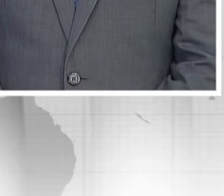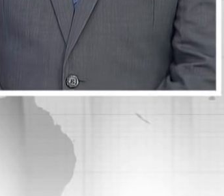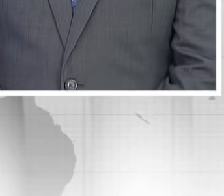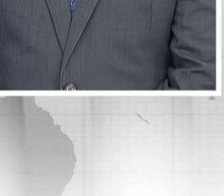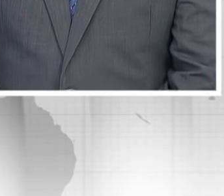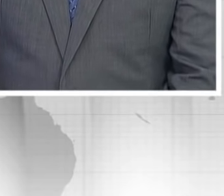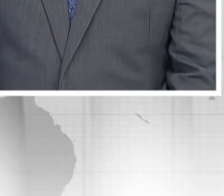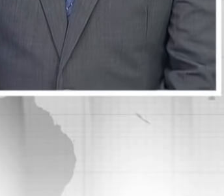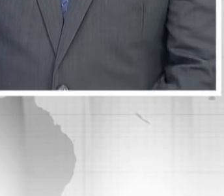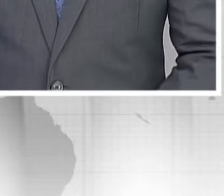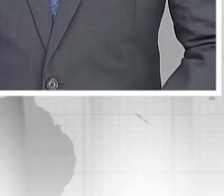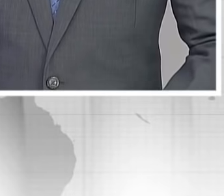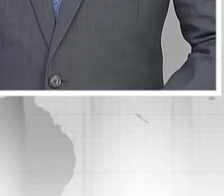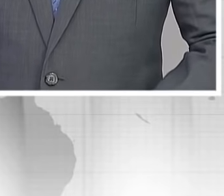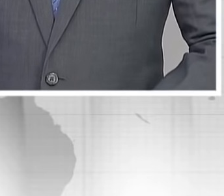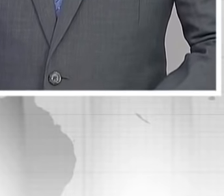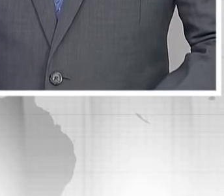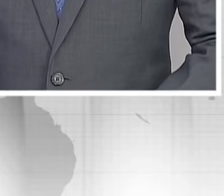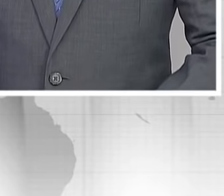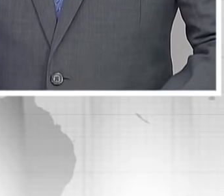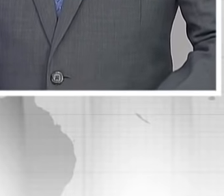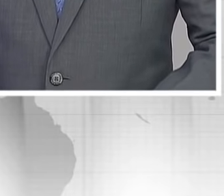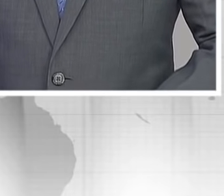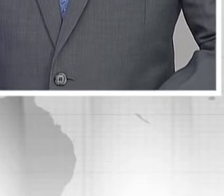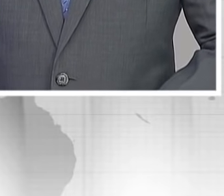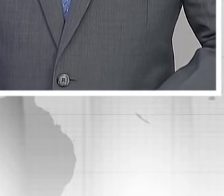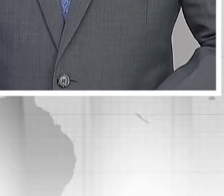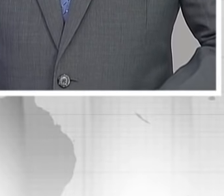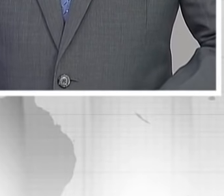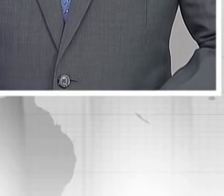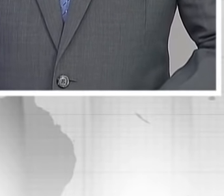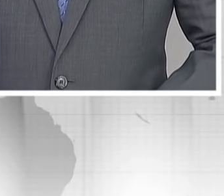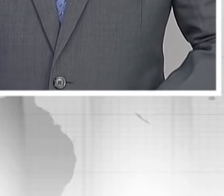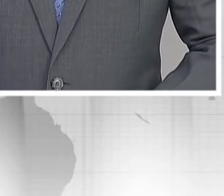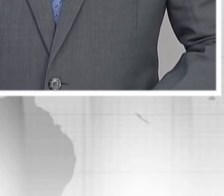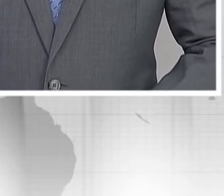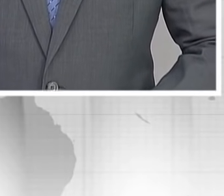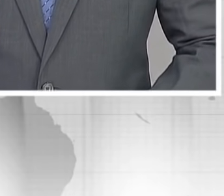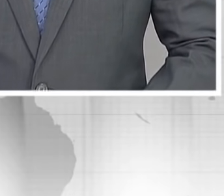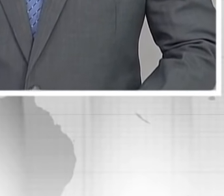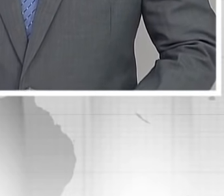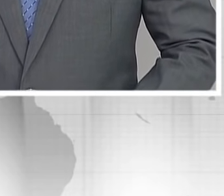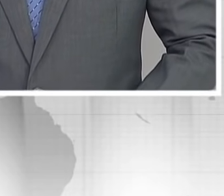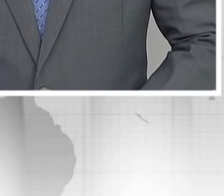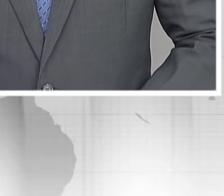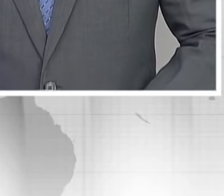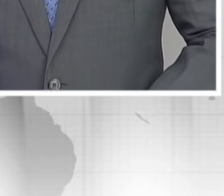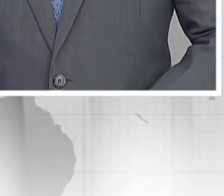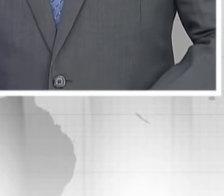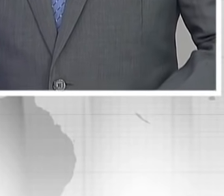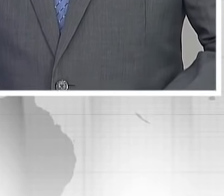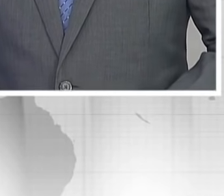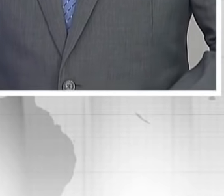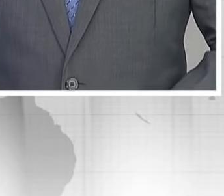At nako, mahirap man, nakakalungkot na ika'y lilisan,